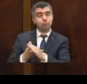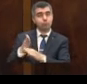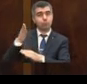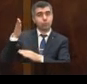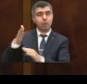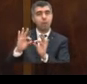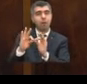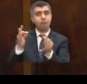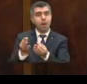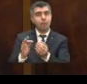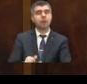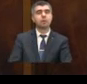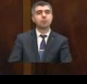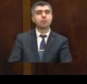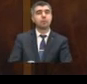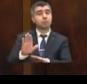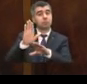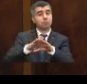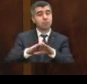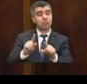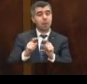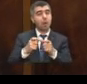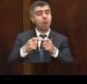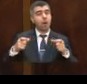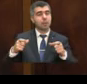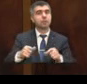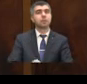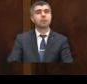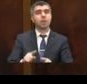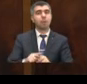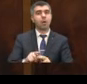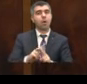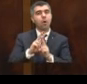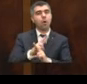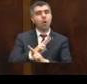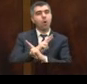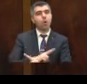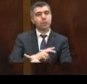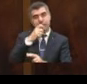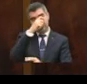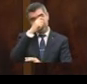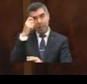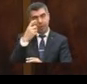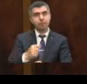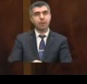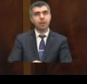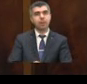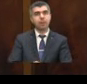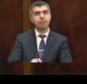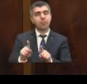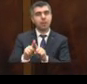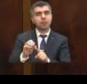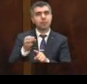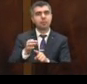عائلتهم. ندعو إلى توسيع هذا الإجراء خلال العطلة الصيف مع التخفيف من بعض الإجراءات